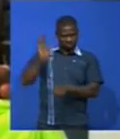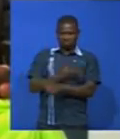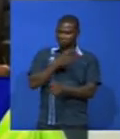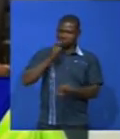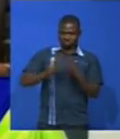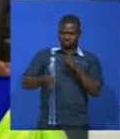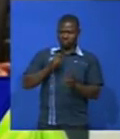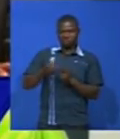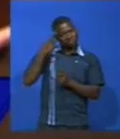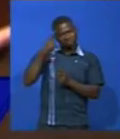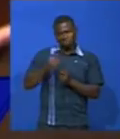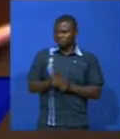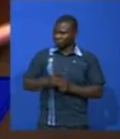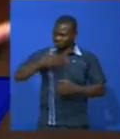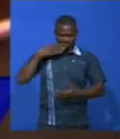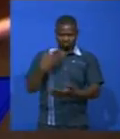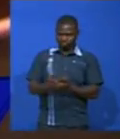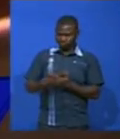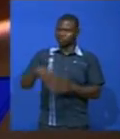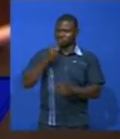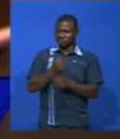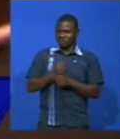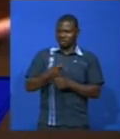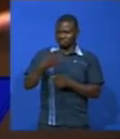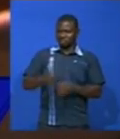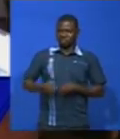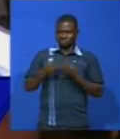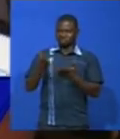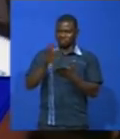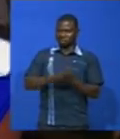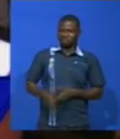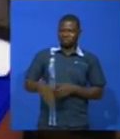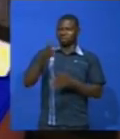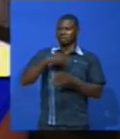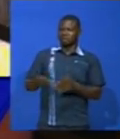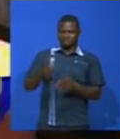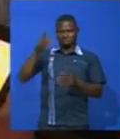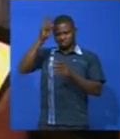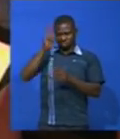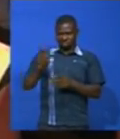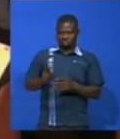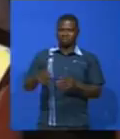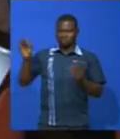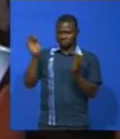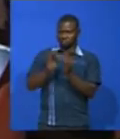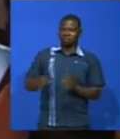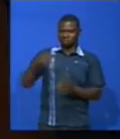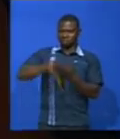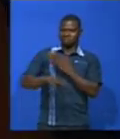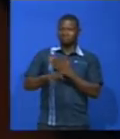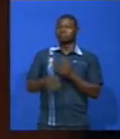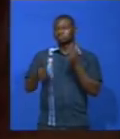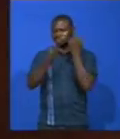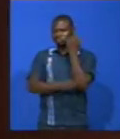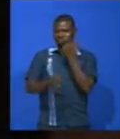plateforme opérationnelle, des bornes Wi-Fi libres ont été installées dans les villes de Tenkodogo et de Fada. Cette plateforme devrait par la suite